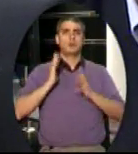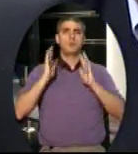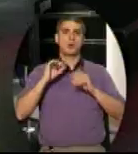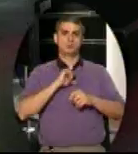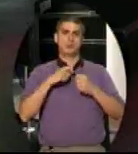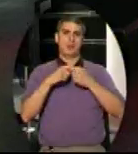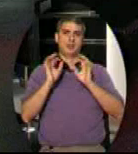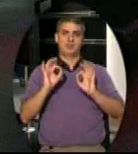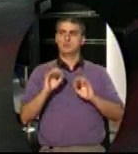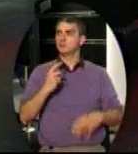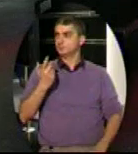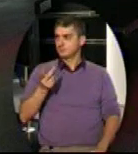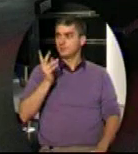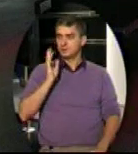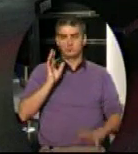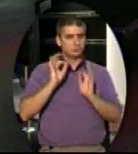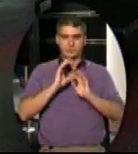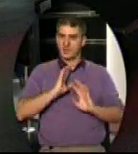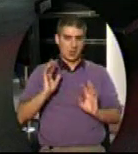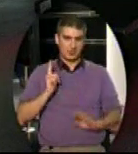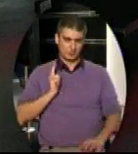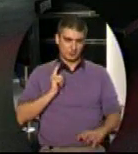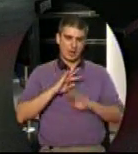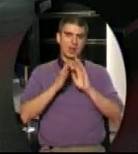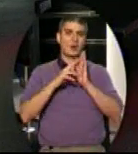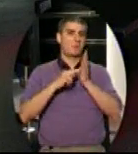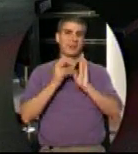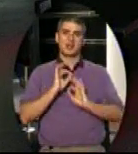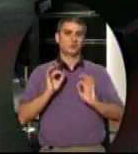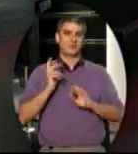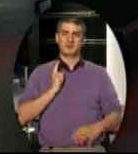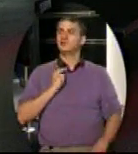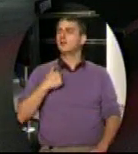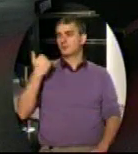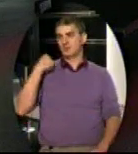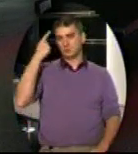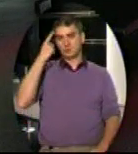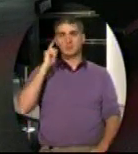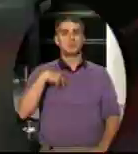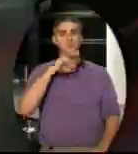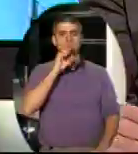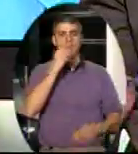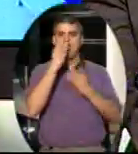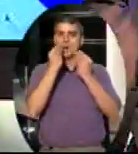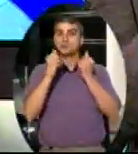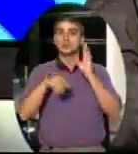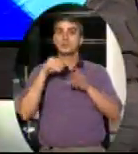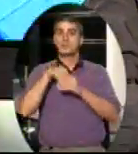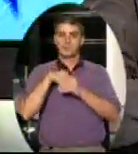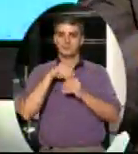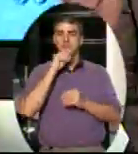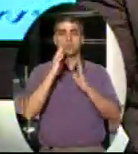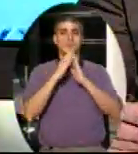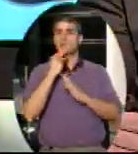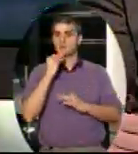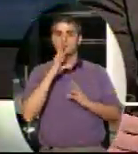ענייני. כן, צחי, שום דבר לא אישי. בכלל, לפוליטיקה אין בה שום דבר אישי. אנחנו תמיד יודעים את זה, אבל תראי, כשאנחנו מדברים על חשדות בפריימריז, דיברו בבית